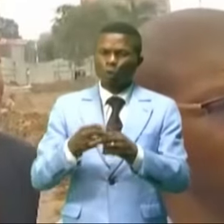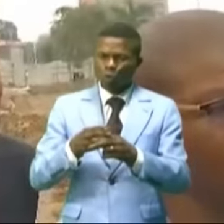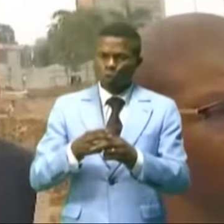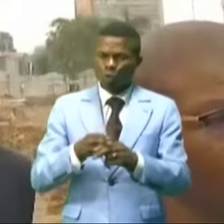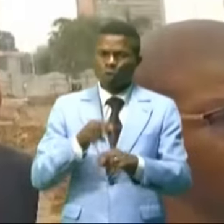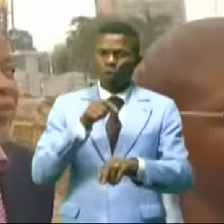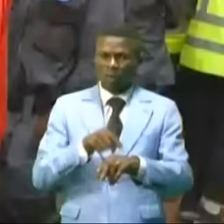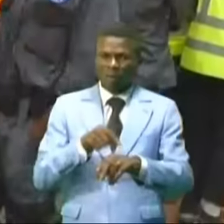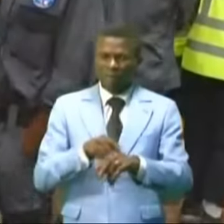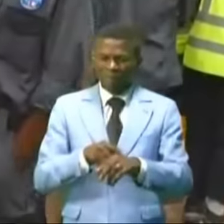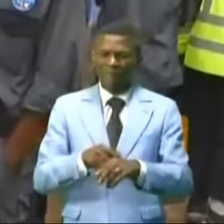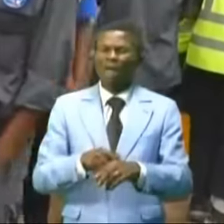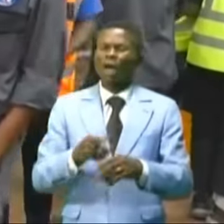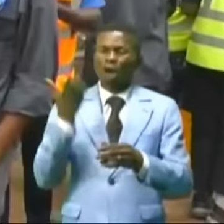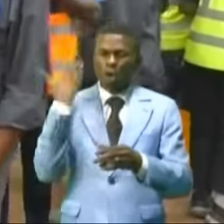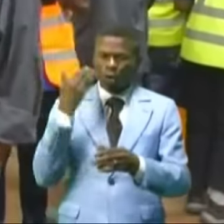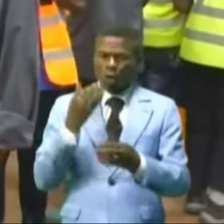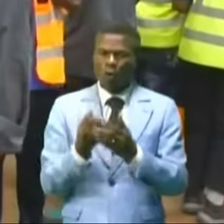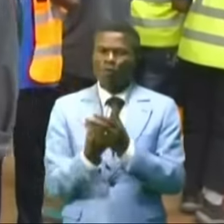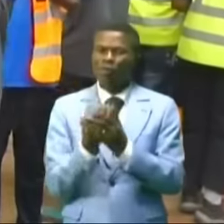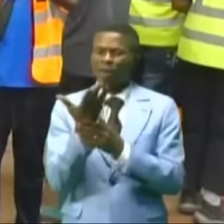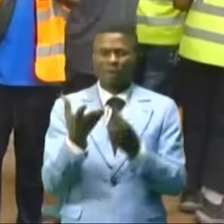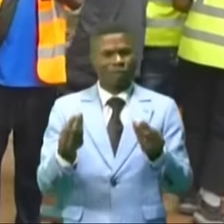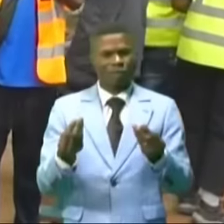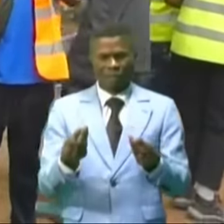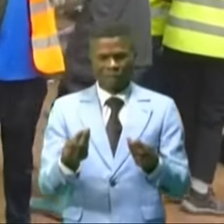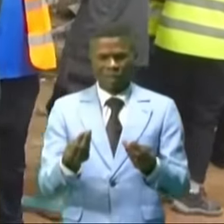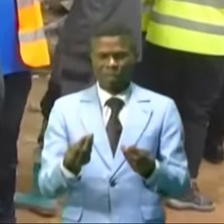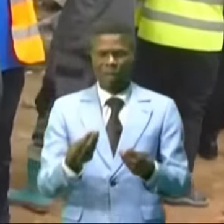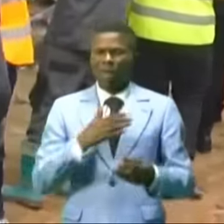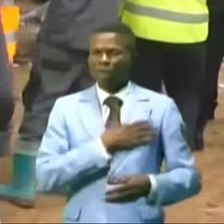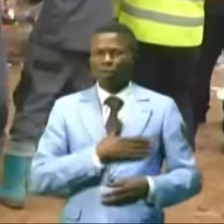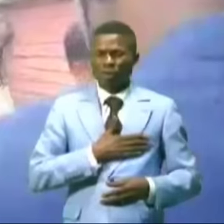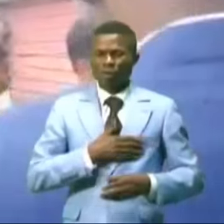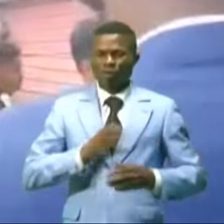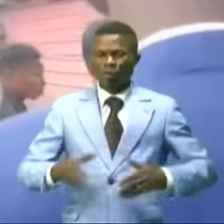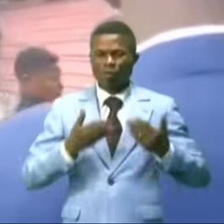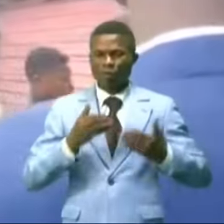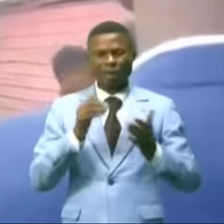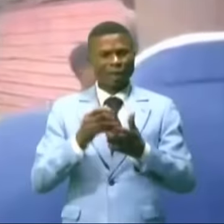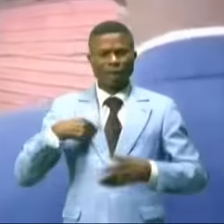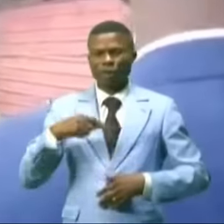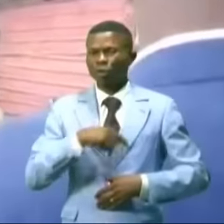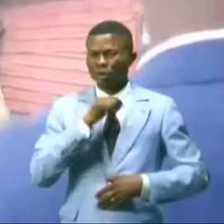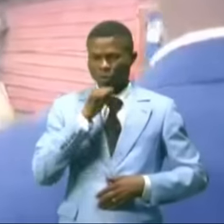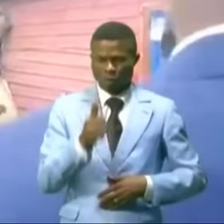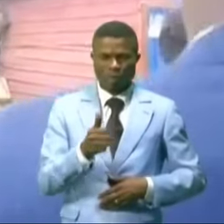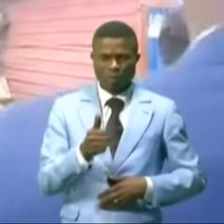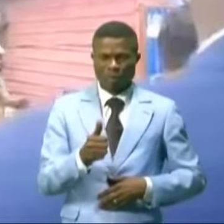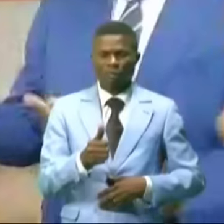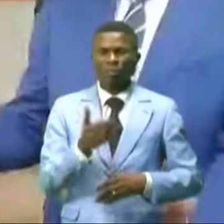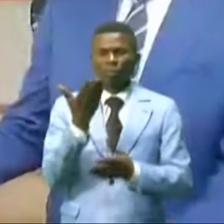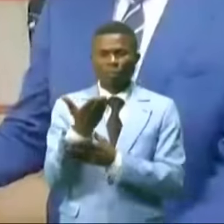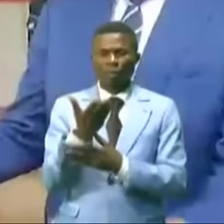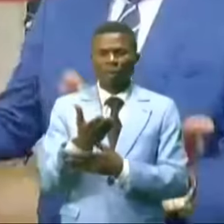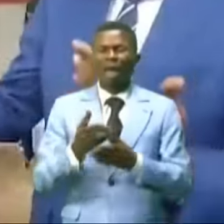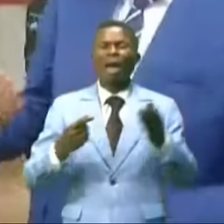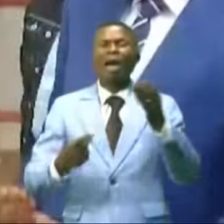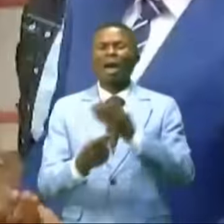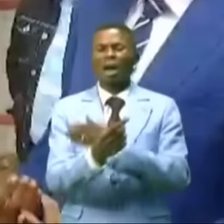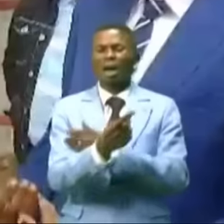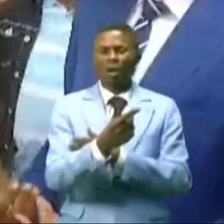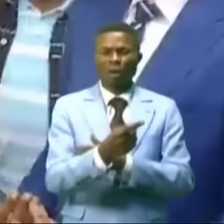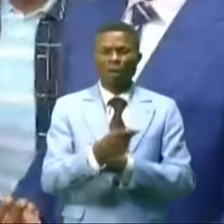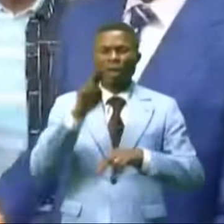puissions réparer l'exploitation. Lors de cette descente, ingénieur Jean Bosco Mwaka Indele a par la même occasion condamné et dénoncé